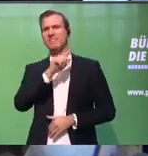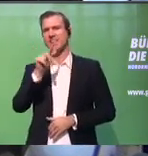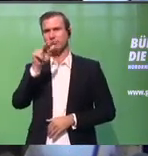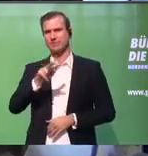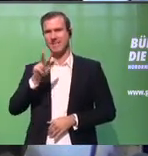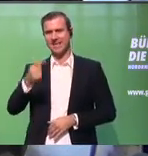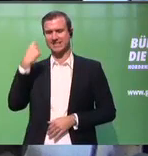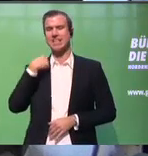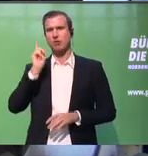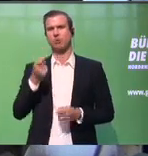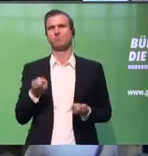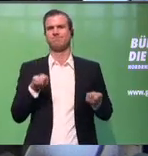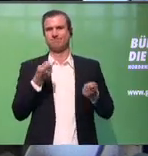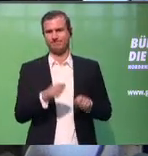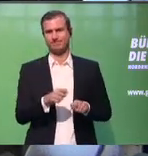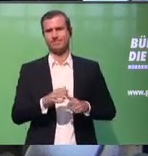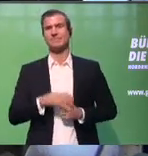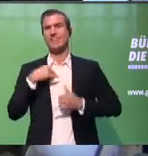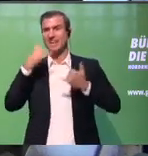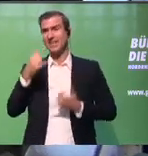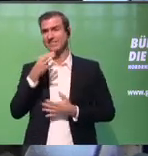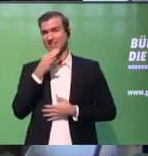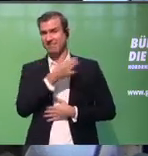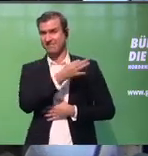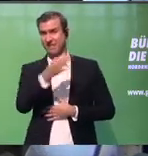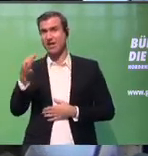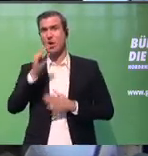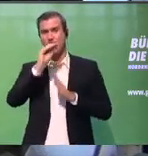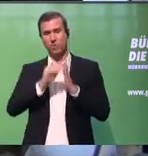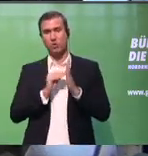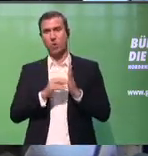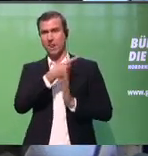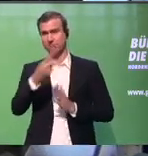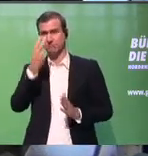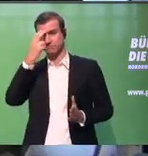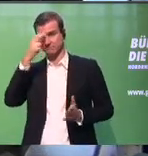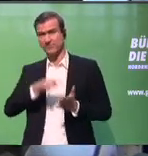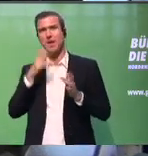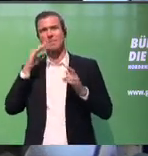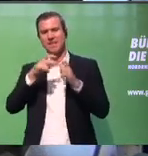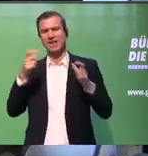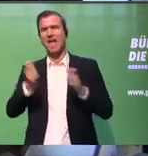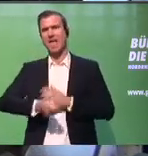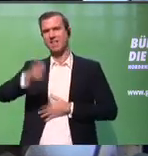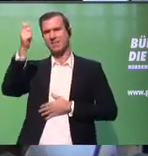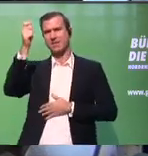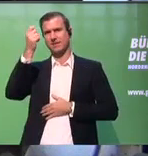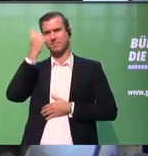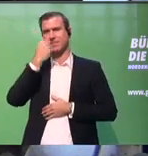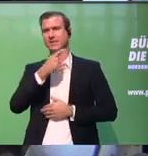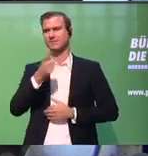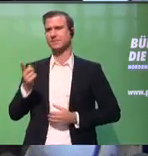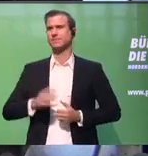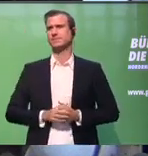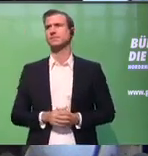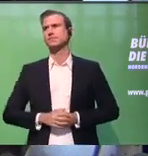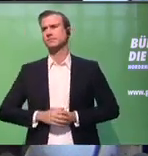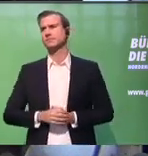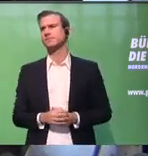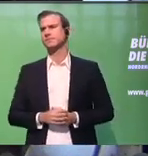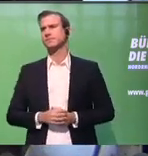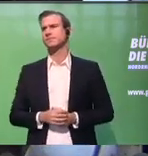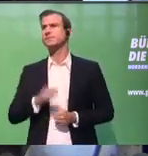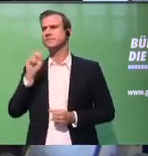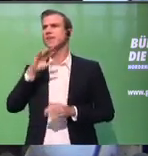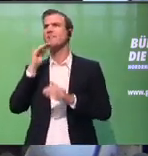2013 verabschieden. Und ich frage euch, ob ihr dem Protokoll zustimmt. Bitte euch das Kartenzeichen.